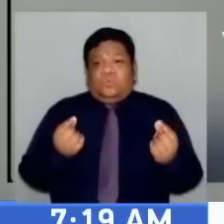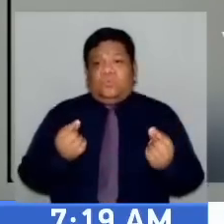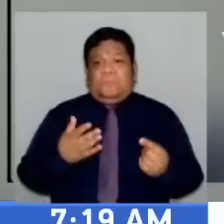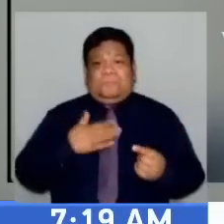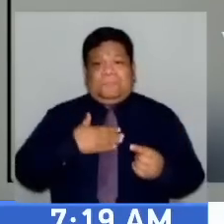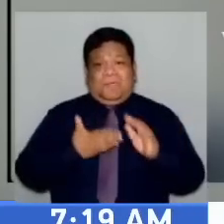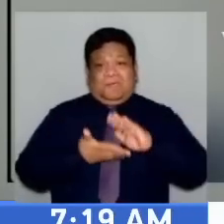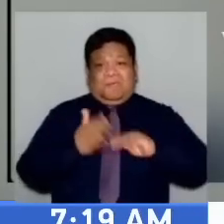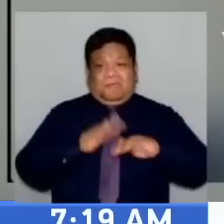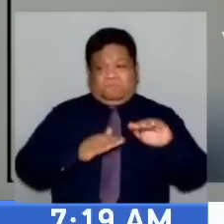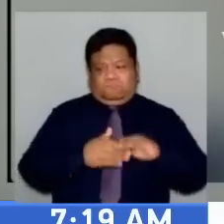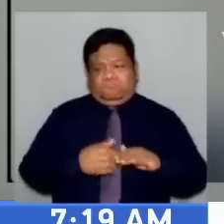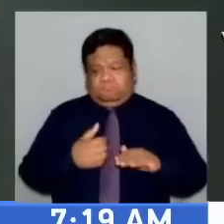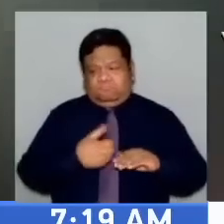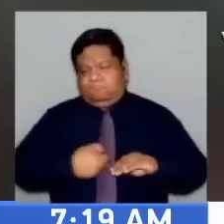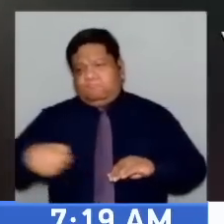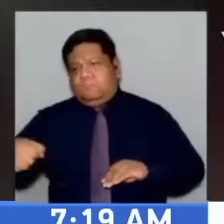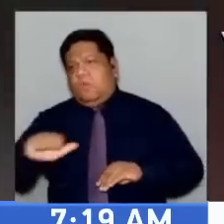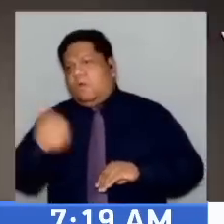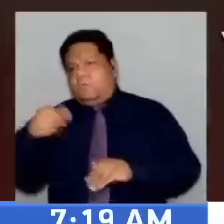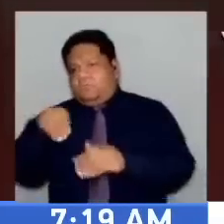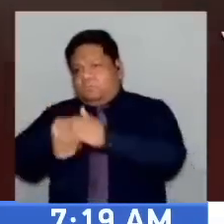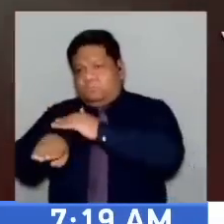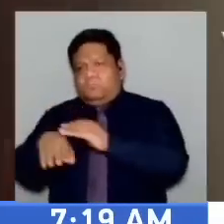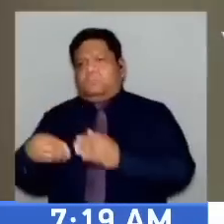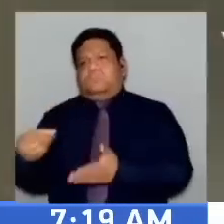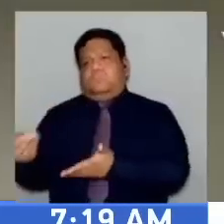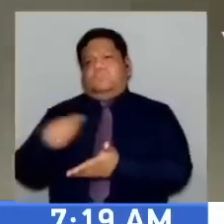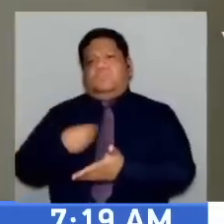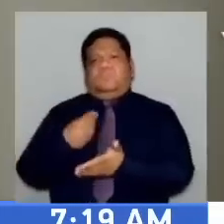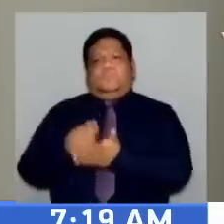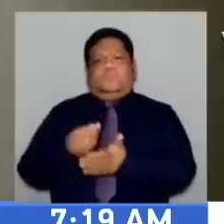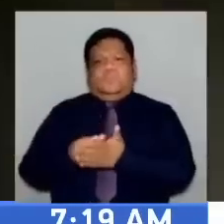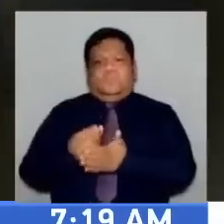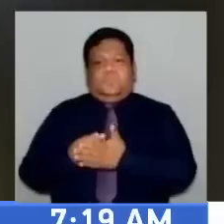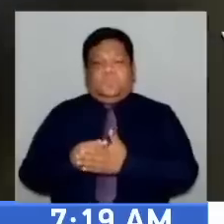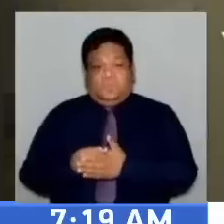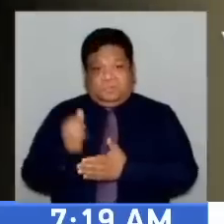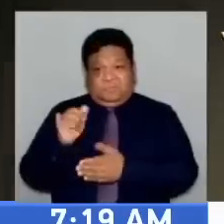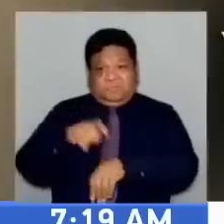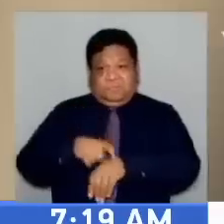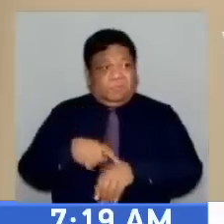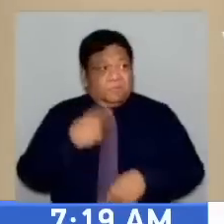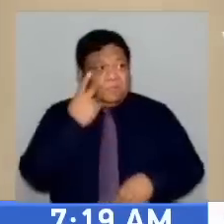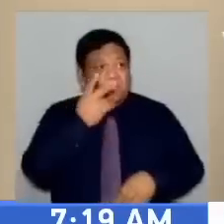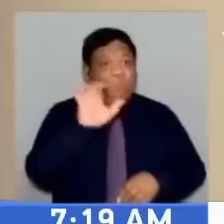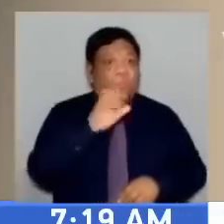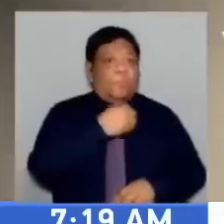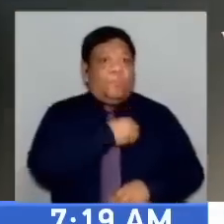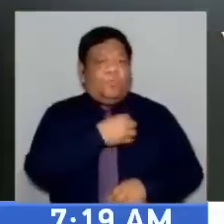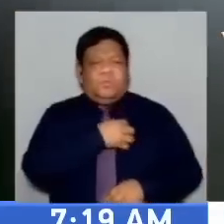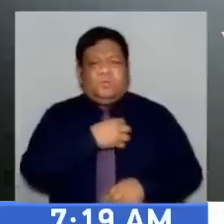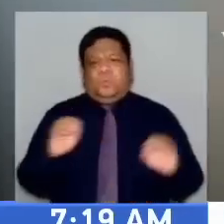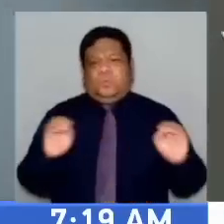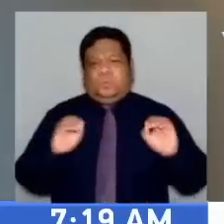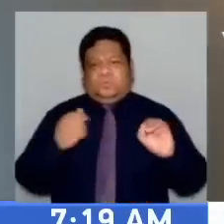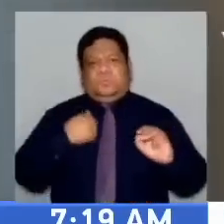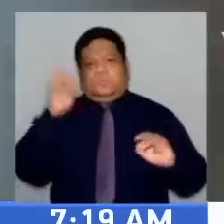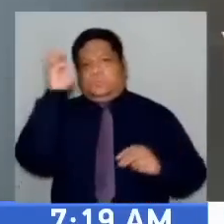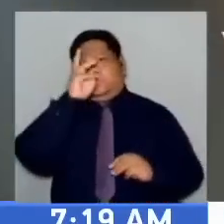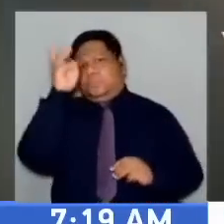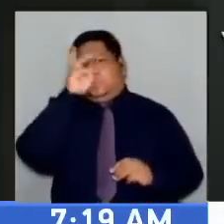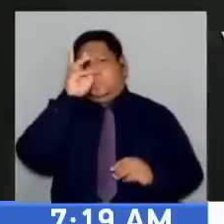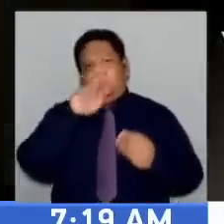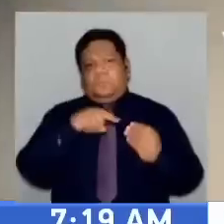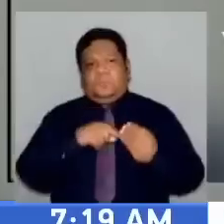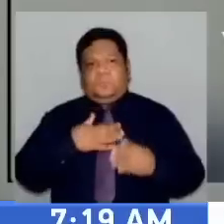and gave me money return. That time I cannot see any police. I'm worried about my flight back